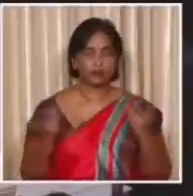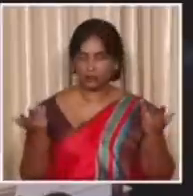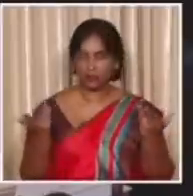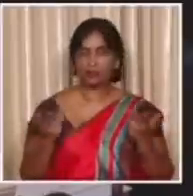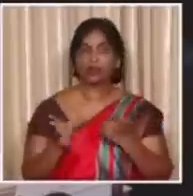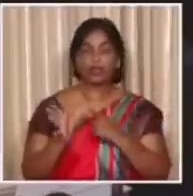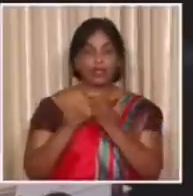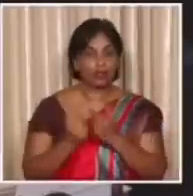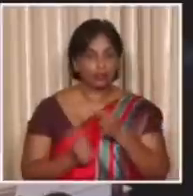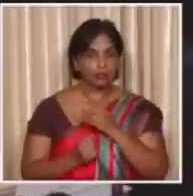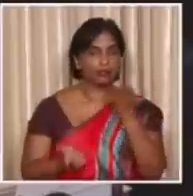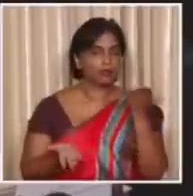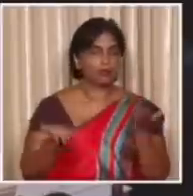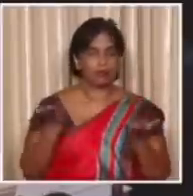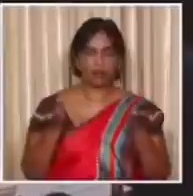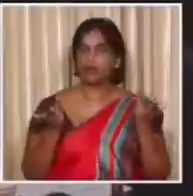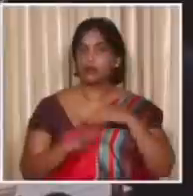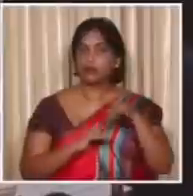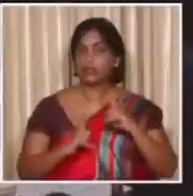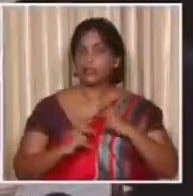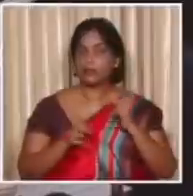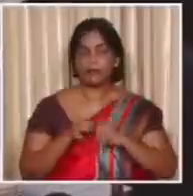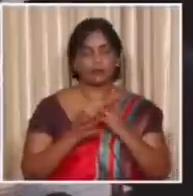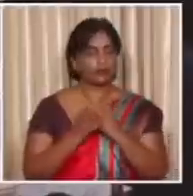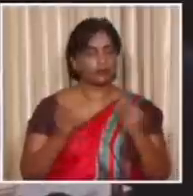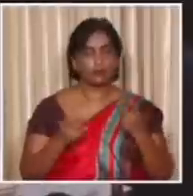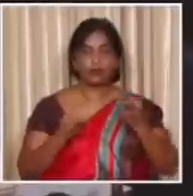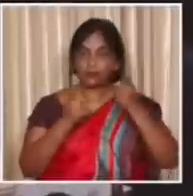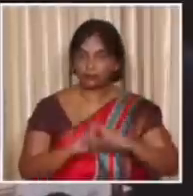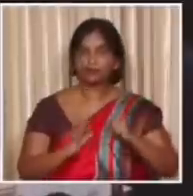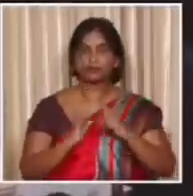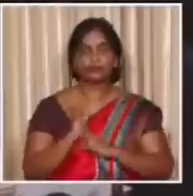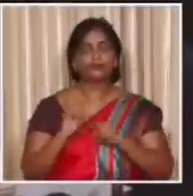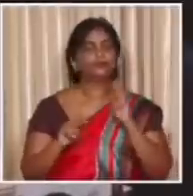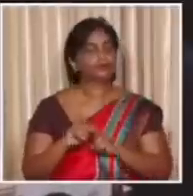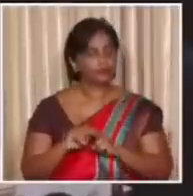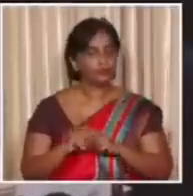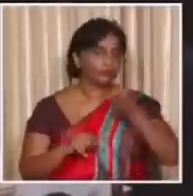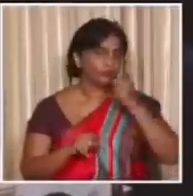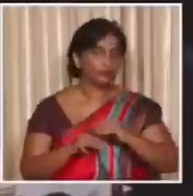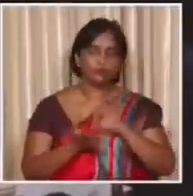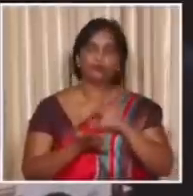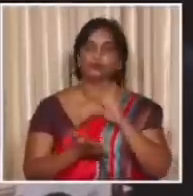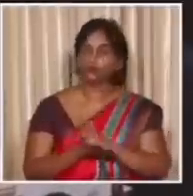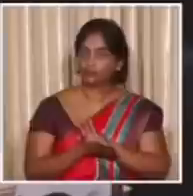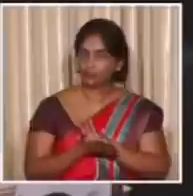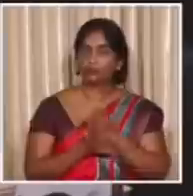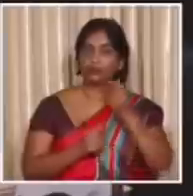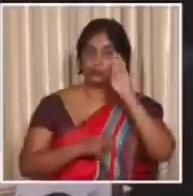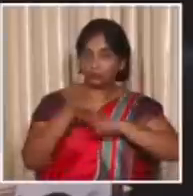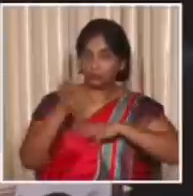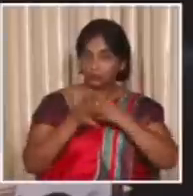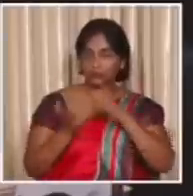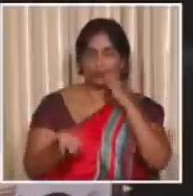ගිනුම තුලනේ වෙයි හැබැයි සමාජ ජීවිතයේ ප්‍රශ්න විසඳෙන්නේ ඊළඟ ජාත්‍යන්තර මූල්‍ය අරමුදලේ එකඟතාවයේ තිබෙන තමයි අයවැය ලේඛනය